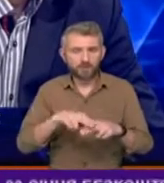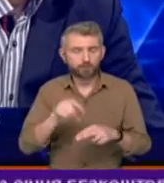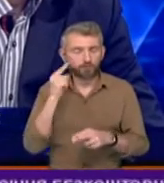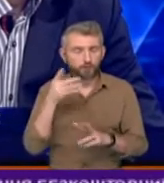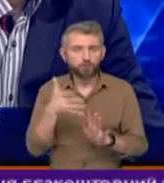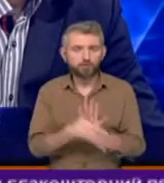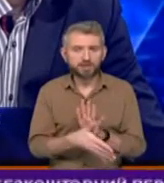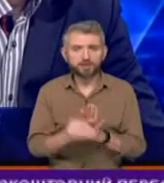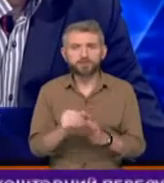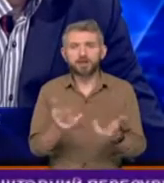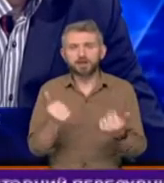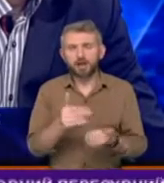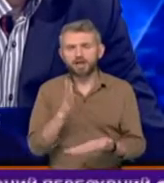розумієте,